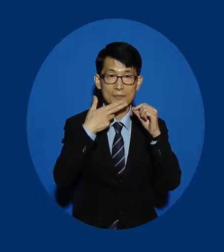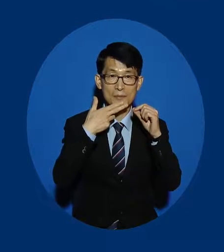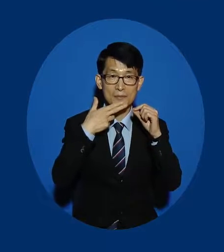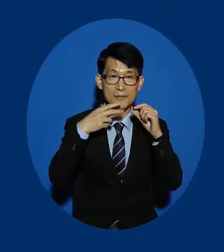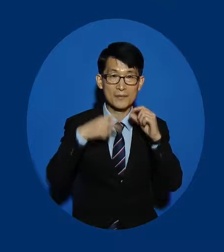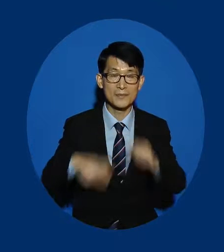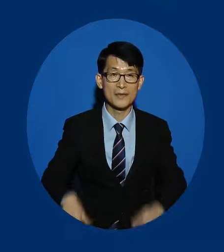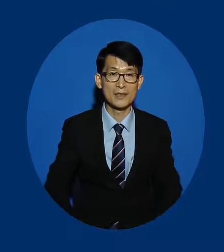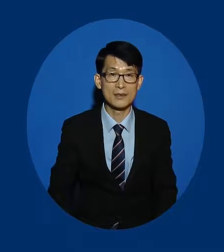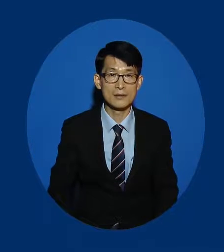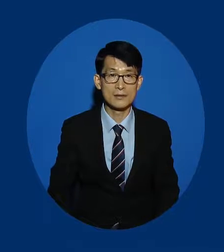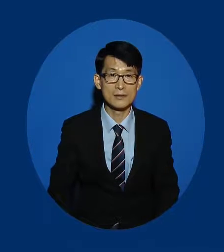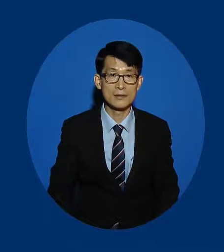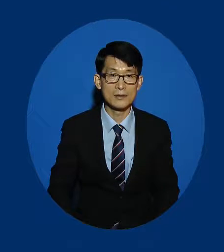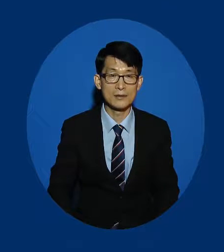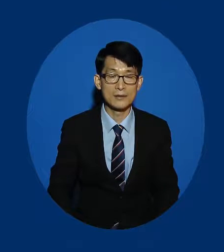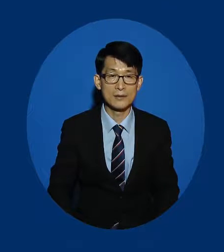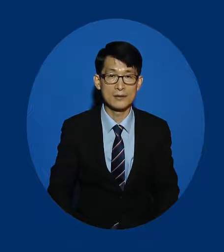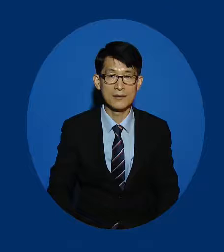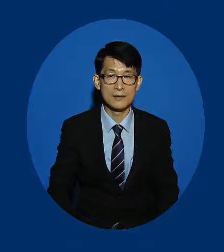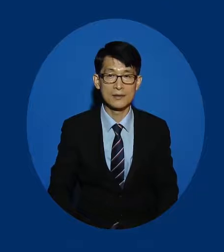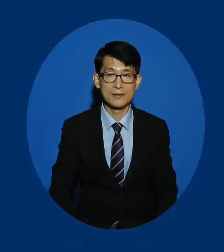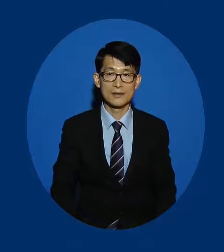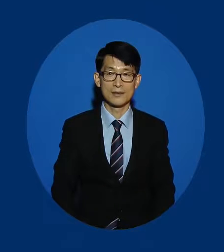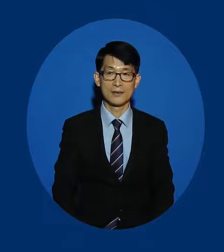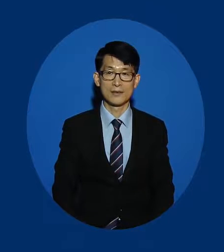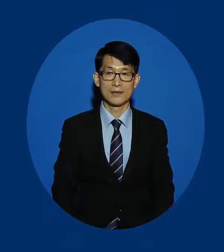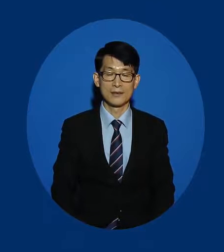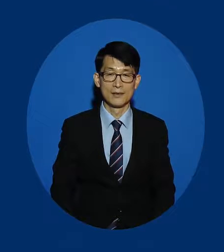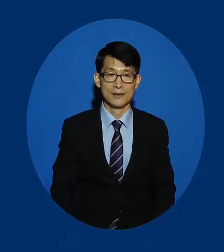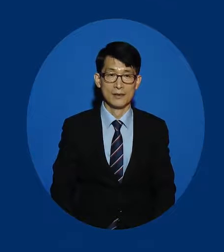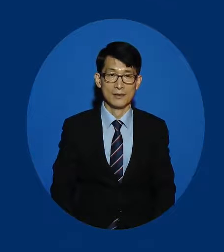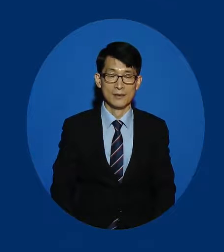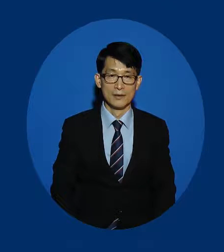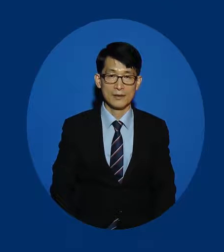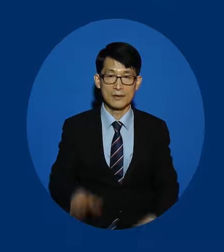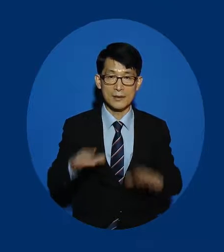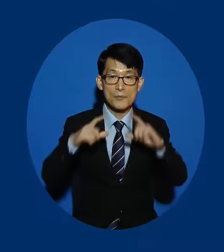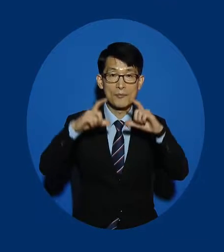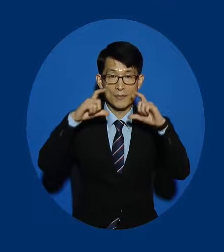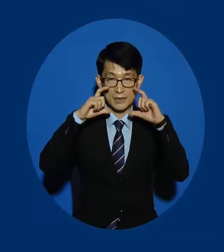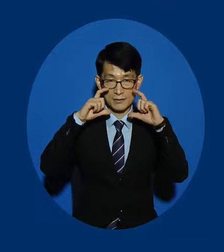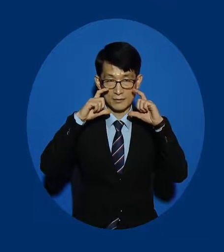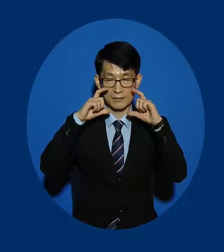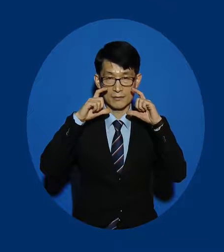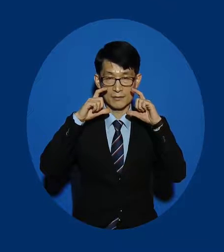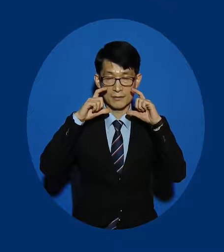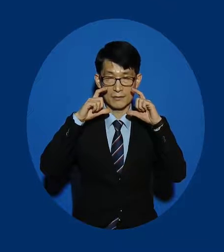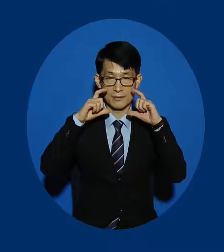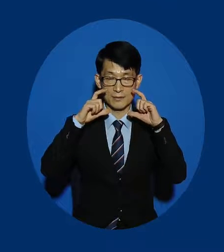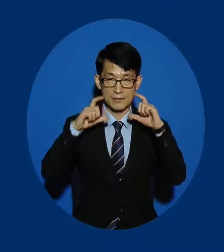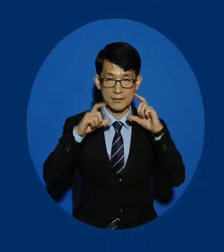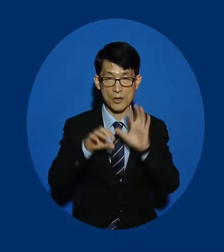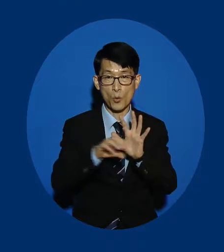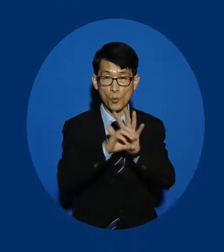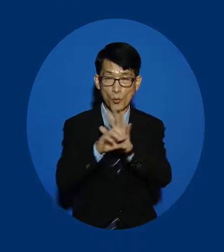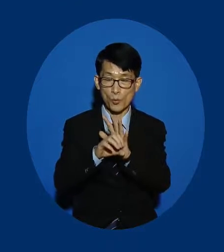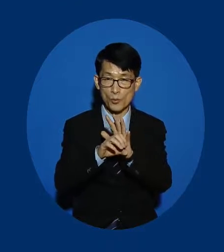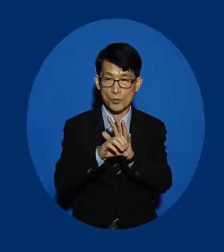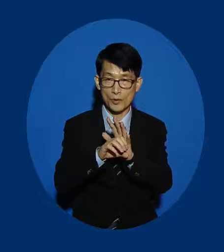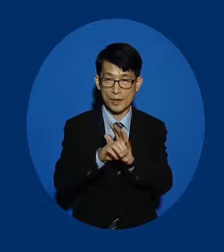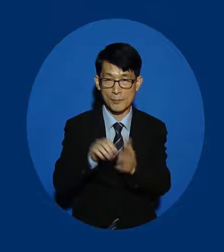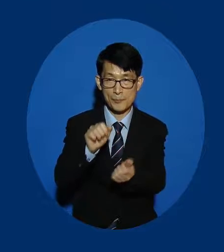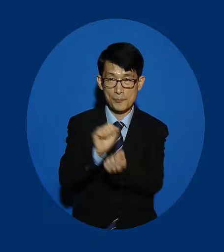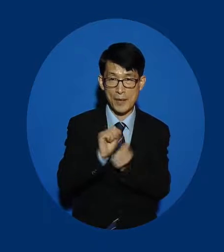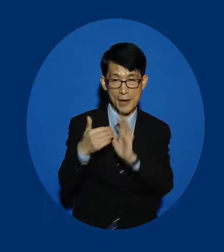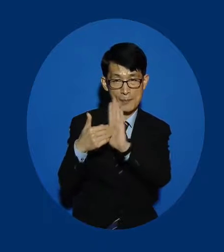어쨌든 마스크는 그 코로나19의 방역을 위해서 굉장히